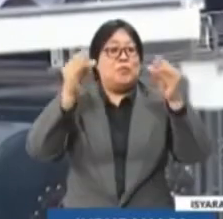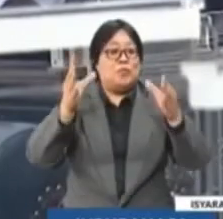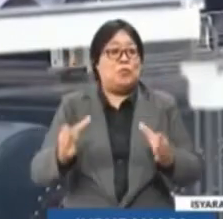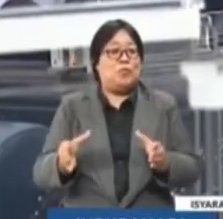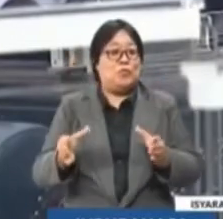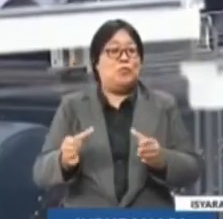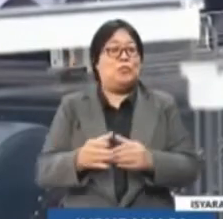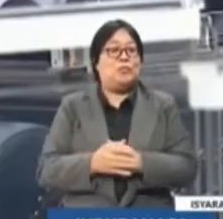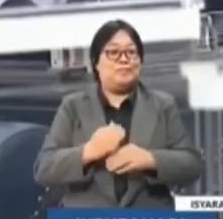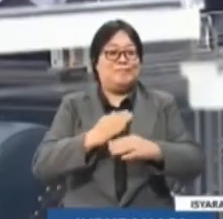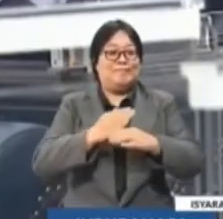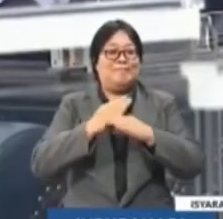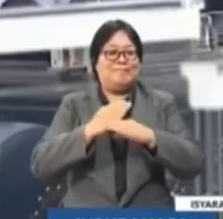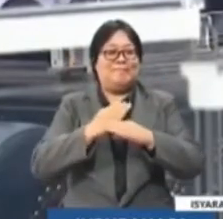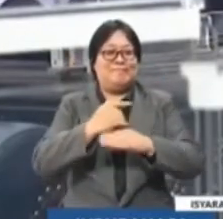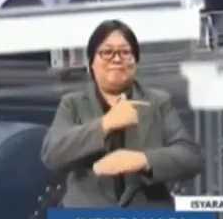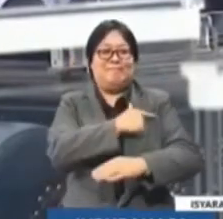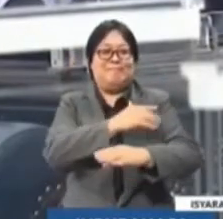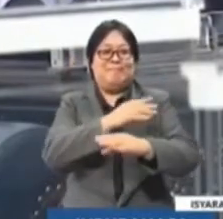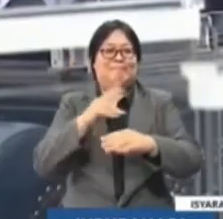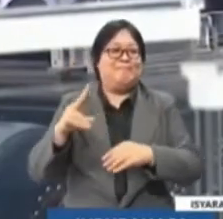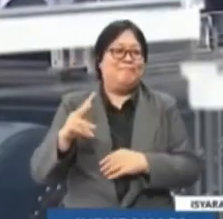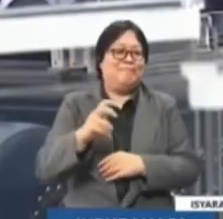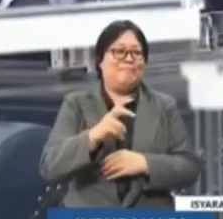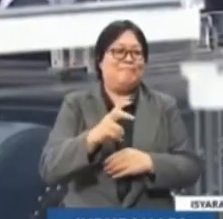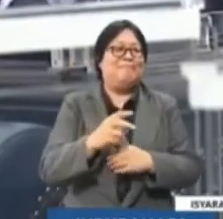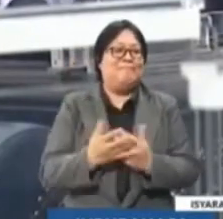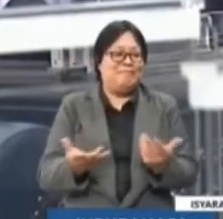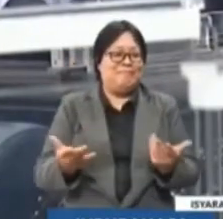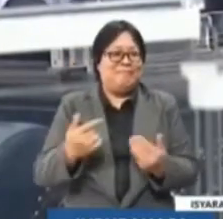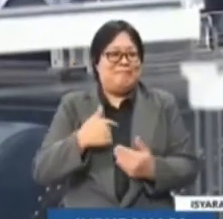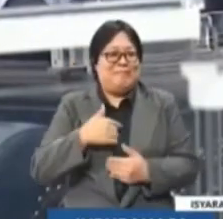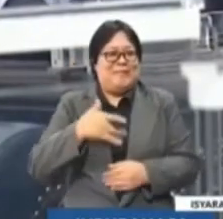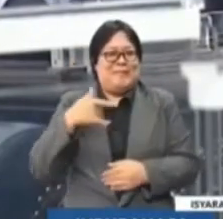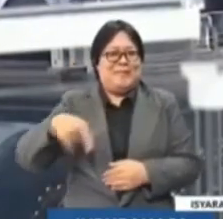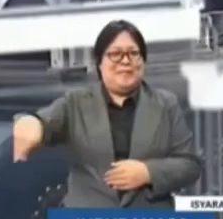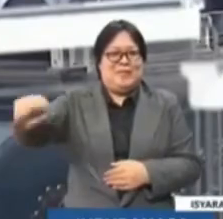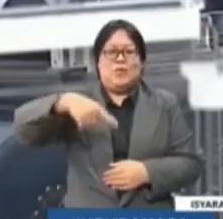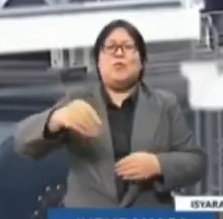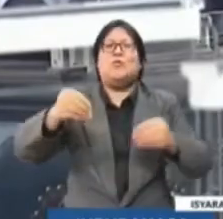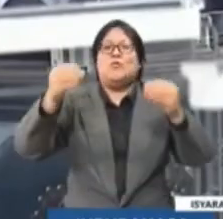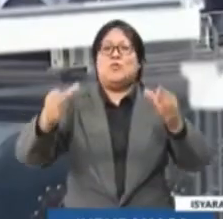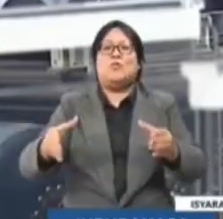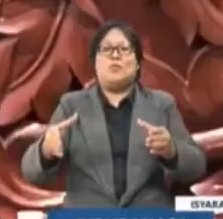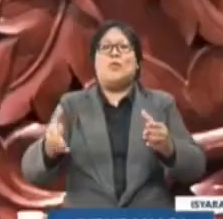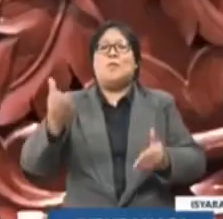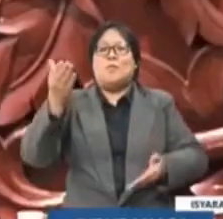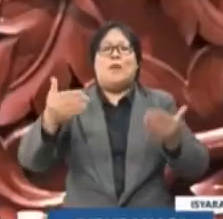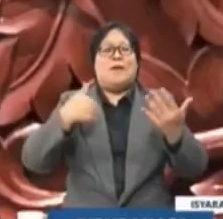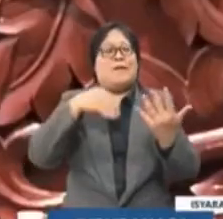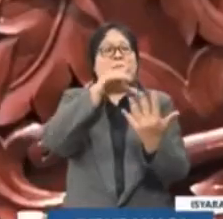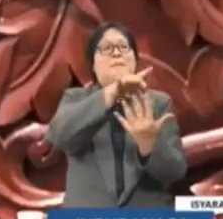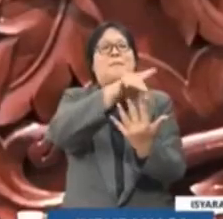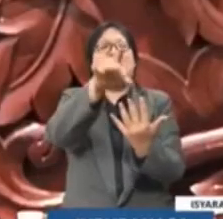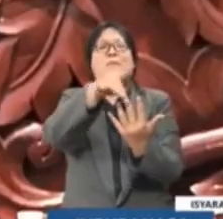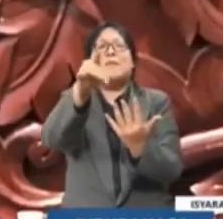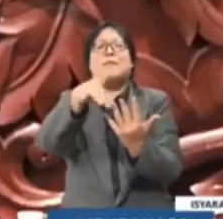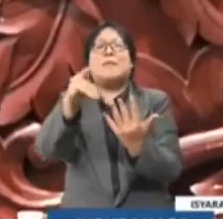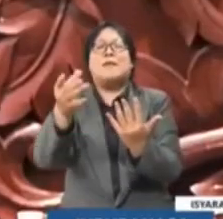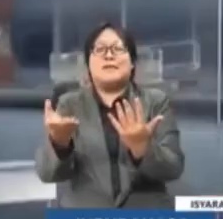guru ksin ganas sela-sela bahwa guru-guru ini mempunyai option-option yang